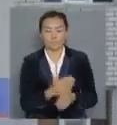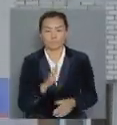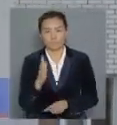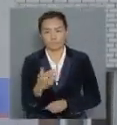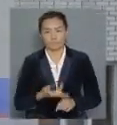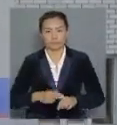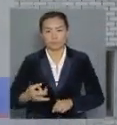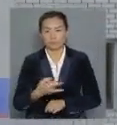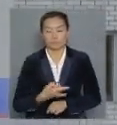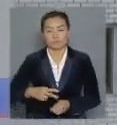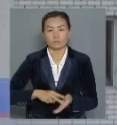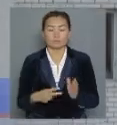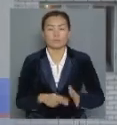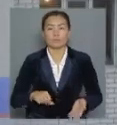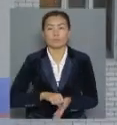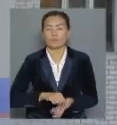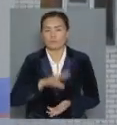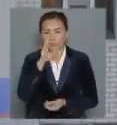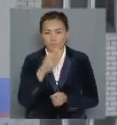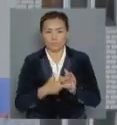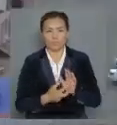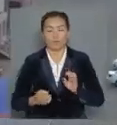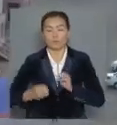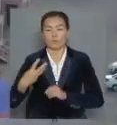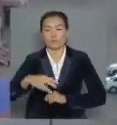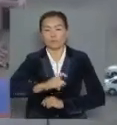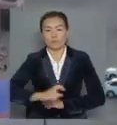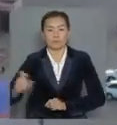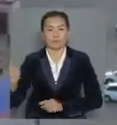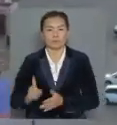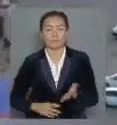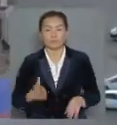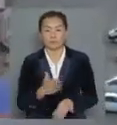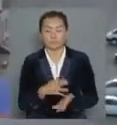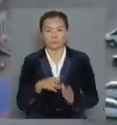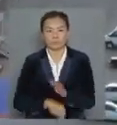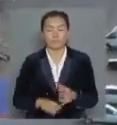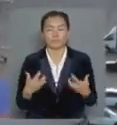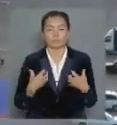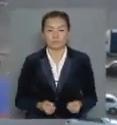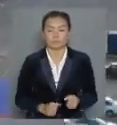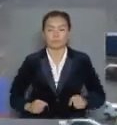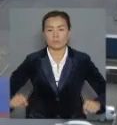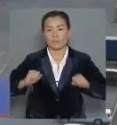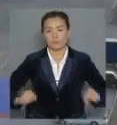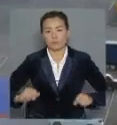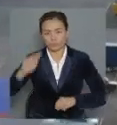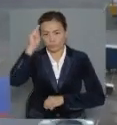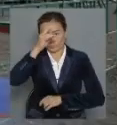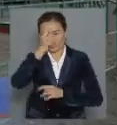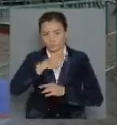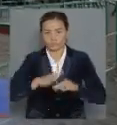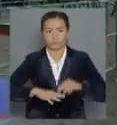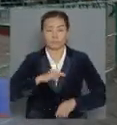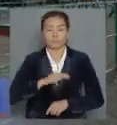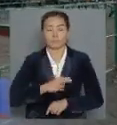бұл мемлекеттік жобаға қатысуға 830 адам өтініш білдірген. Оларға денсаулық, спорт, білім, мәдениет